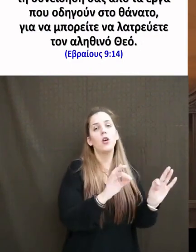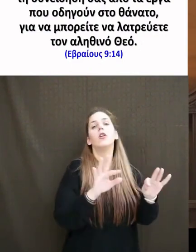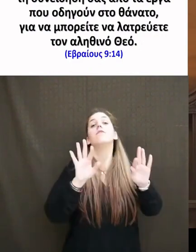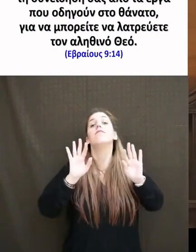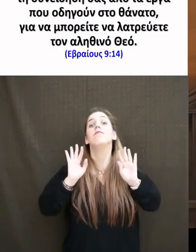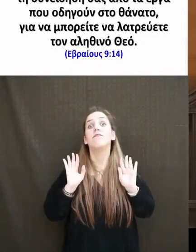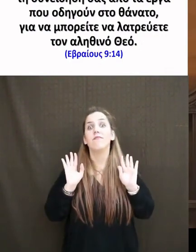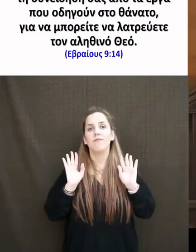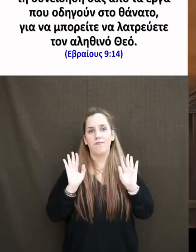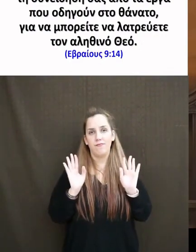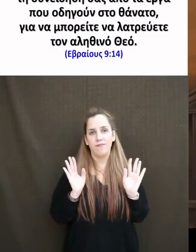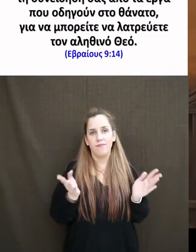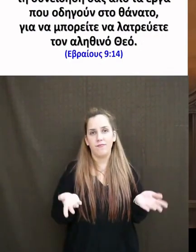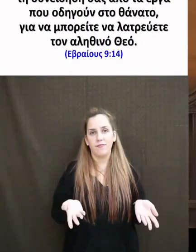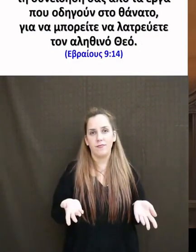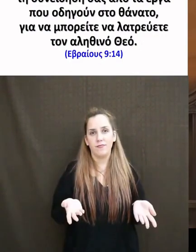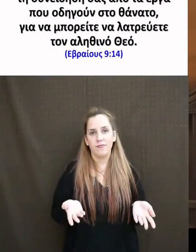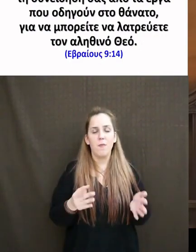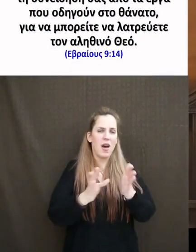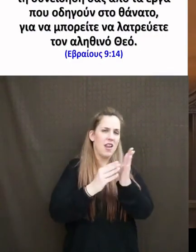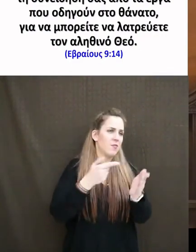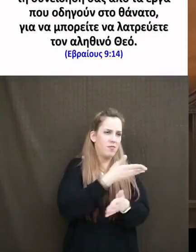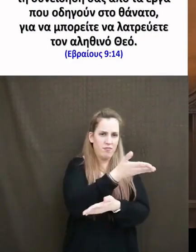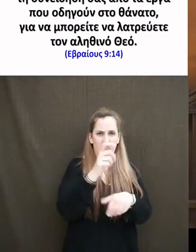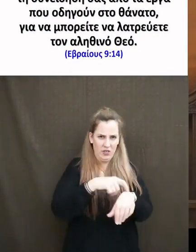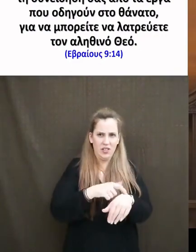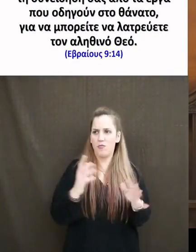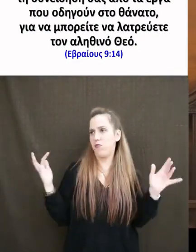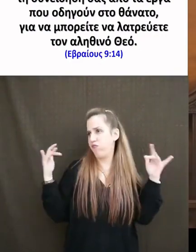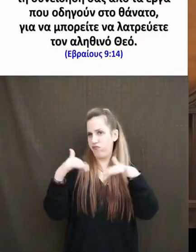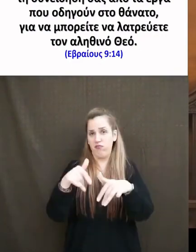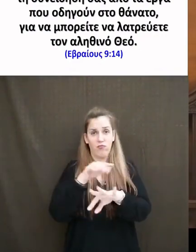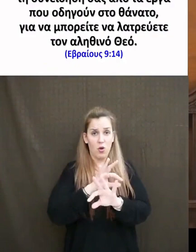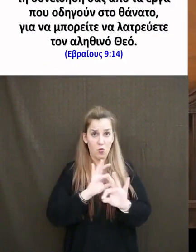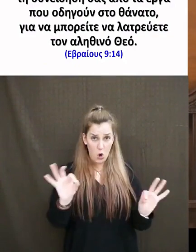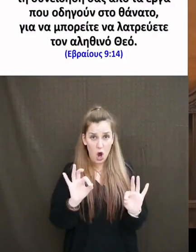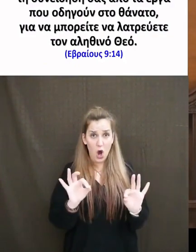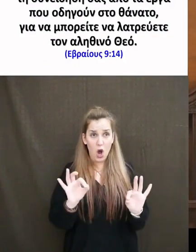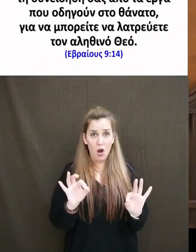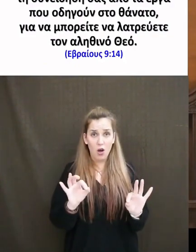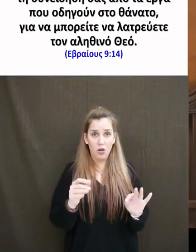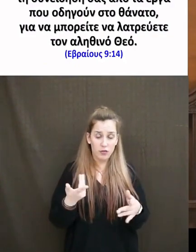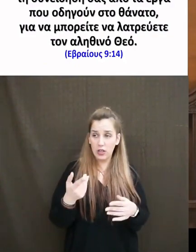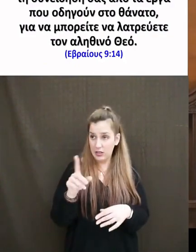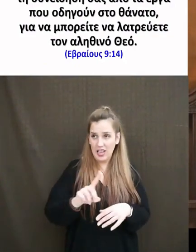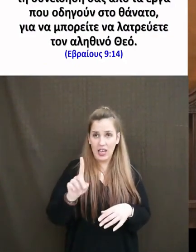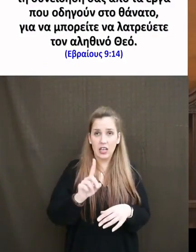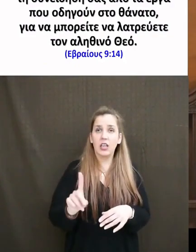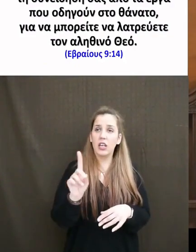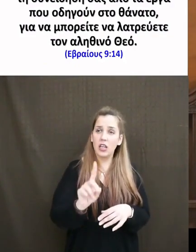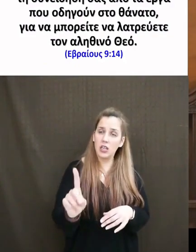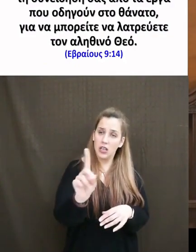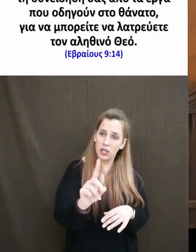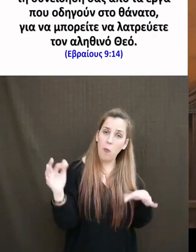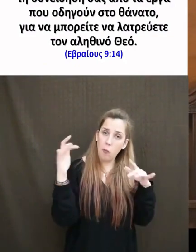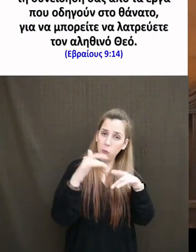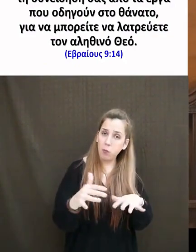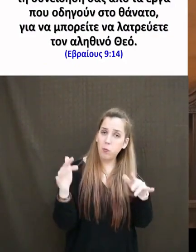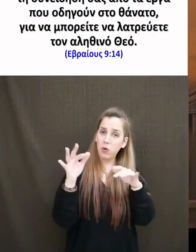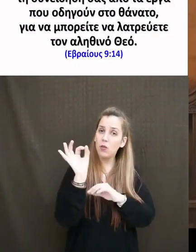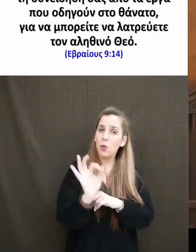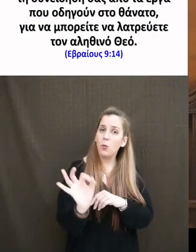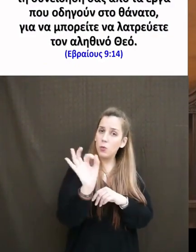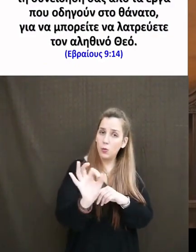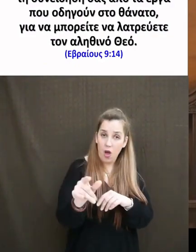Δεν καθαρίζεται η συνείδησή σου επειδή θα έρθεις την άλλη Κυριακή. Δεν θα καθαριστεί η συνείδησή σου επειδή θα δώσεις λεφτά. Δεν θα καθαριστεί η συνείδησή σου επειδή θα